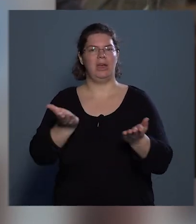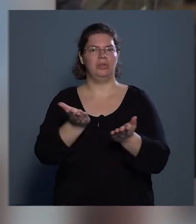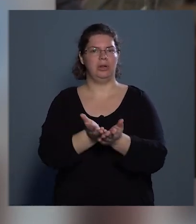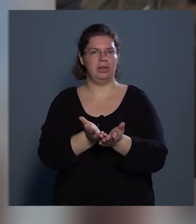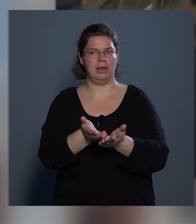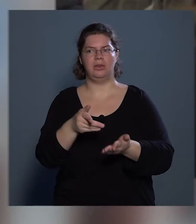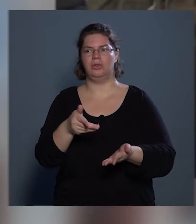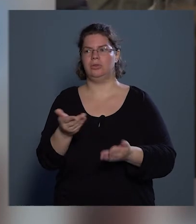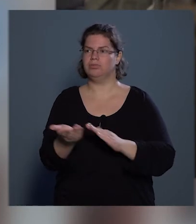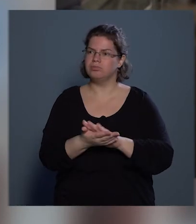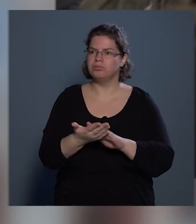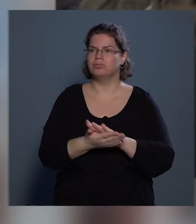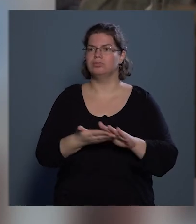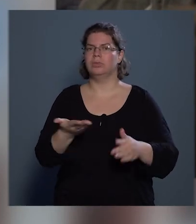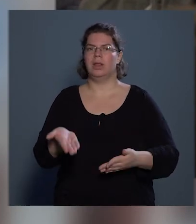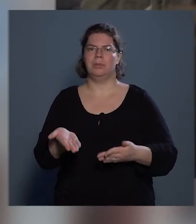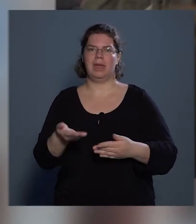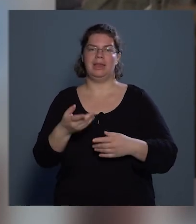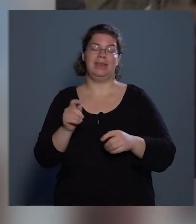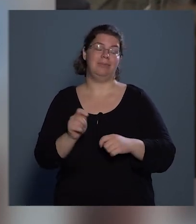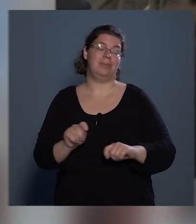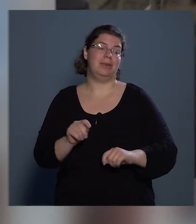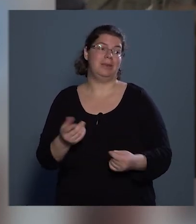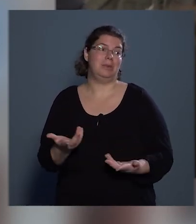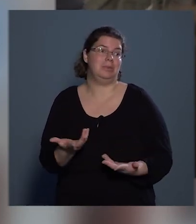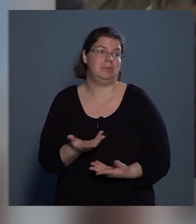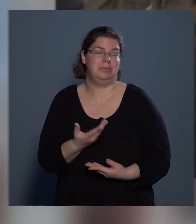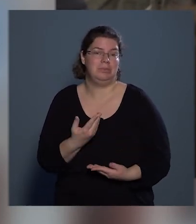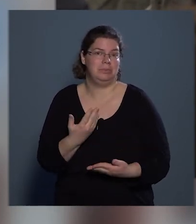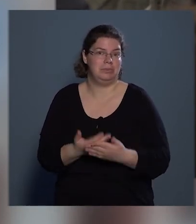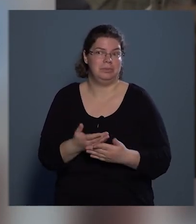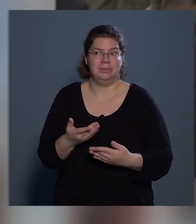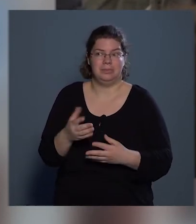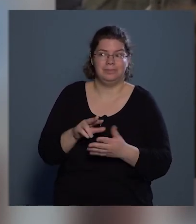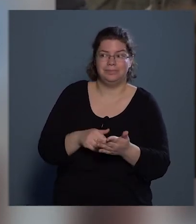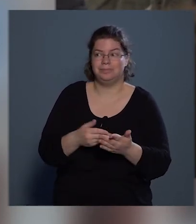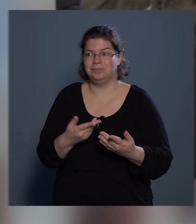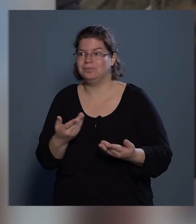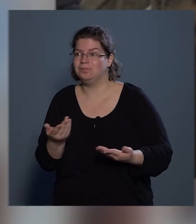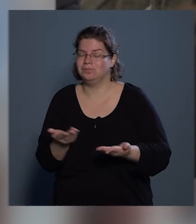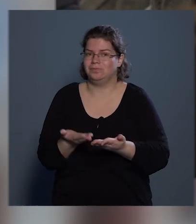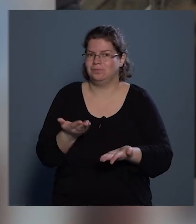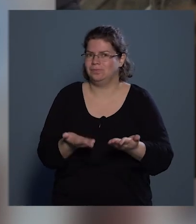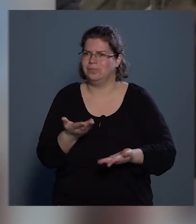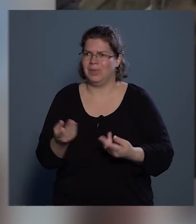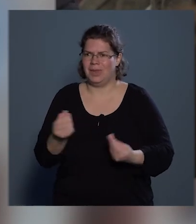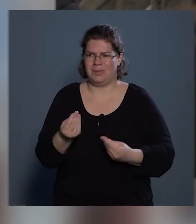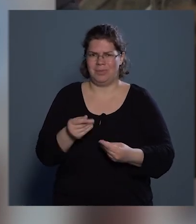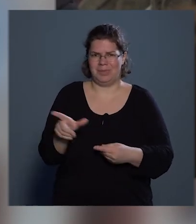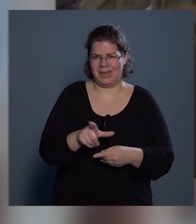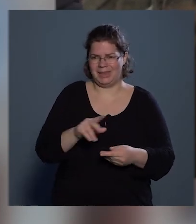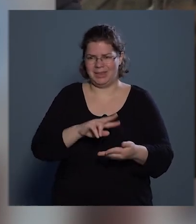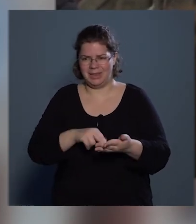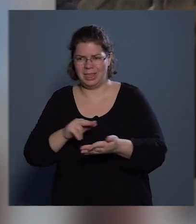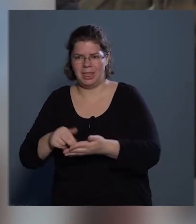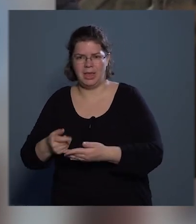bérleti díjjal van valami probléma. Tehát azt így viszonylag nehéz elhinni, hogyha valami két fél között köttetik, és az egyik rendkívül